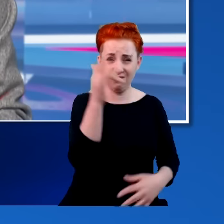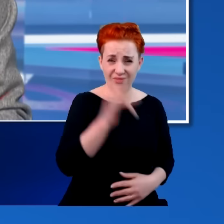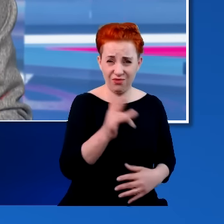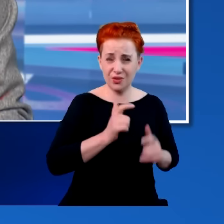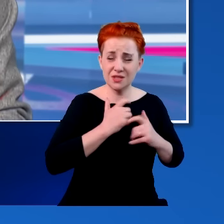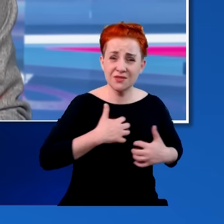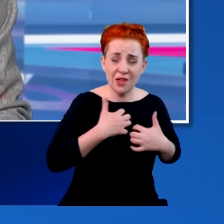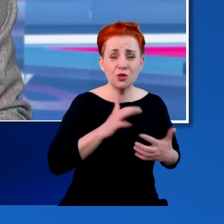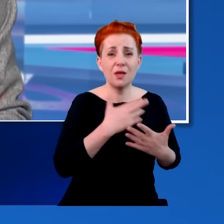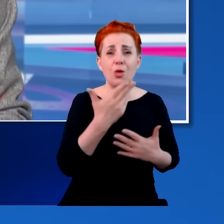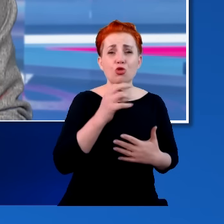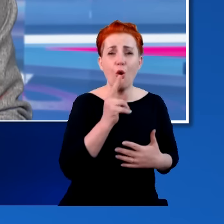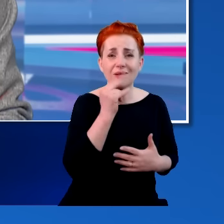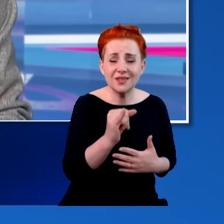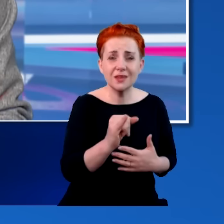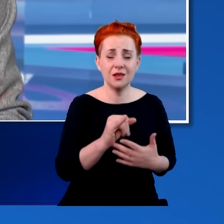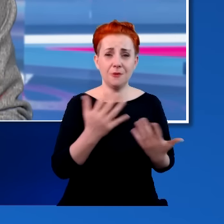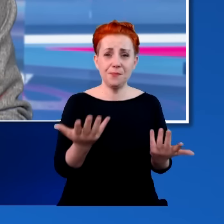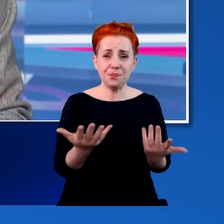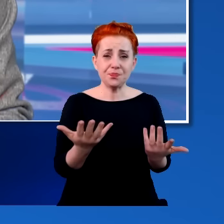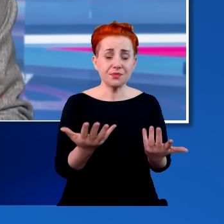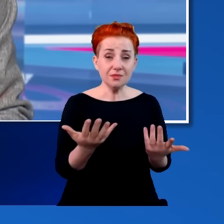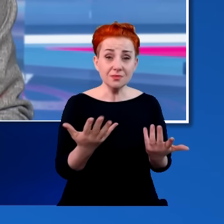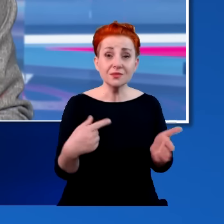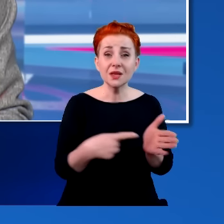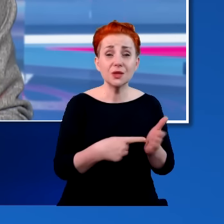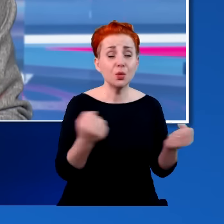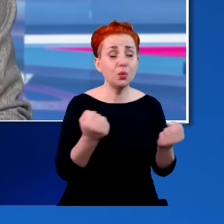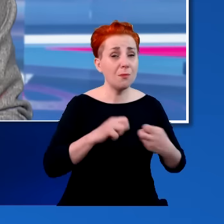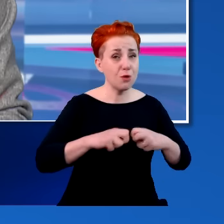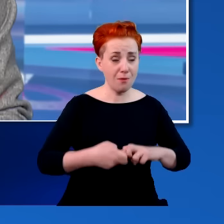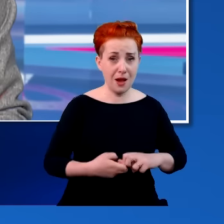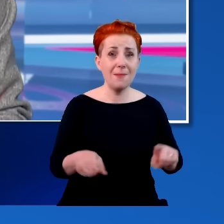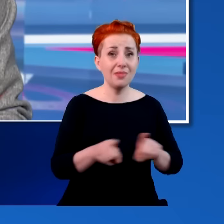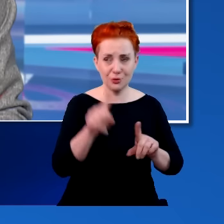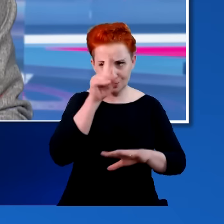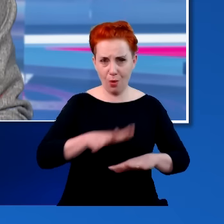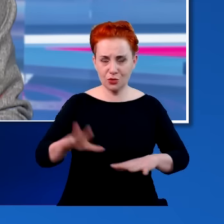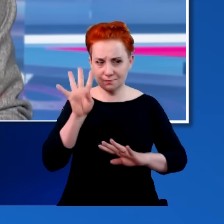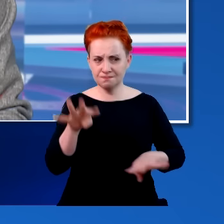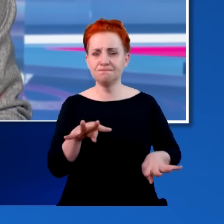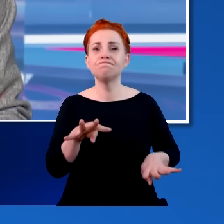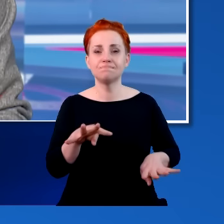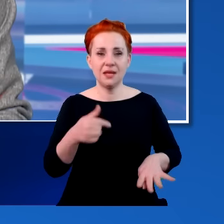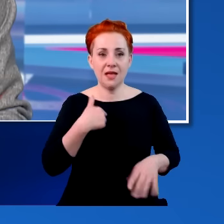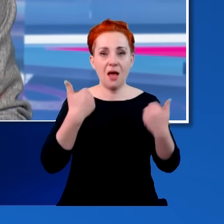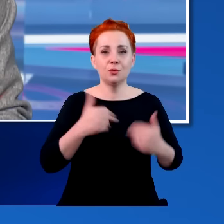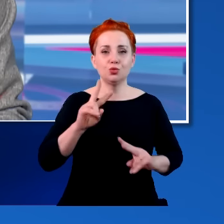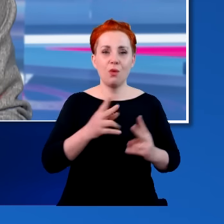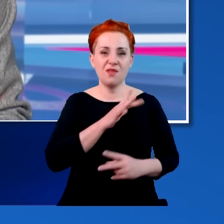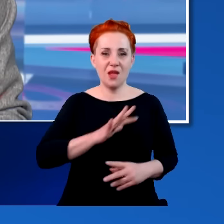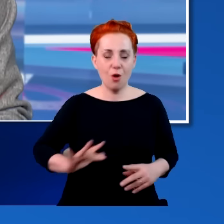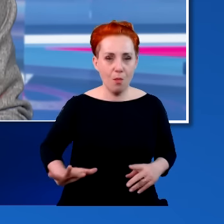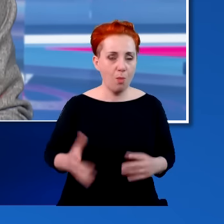zwierząt jak norki na przykład i jest to duży problem, no również społeczny. Ja byłam posłem z Wielkopolski, gdzie tych farm